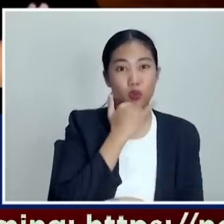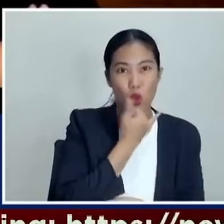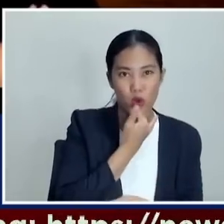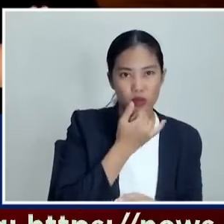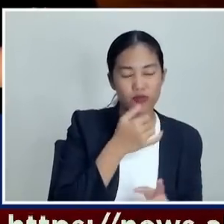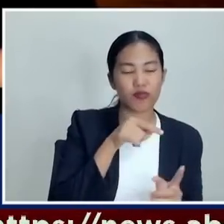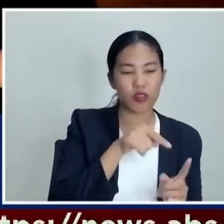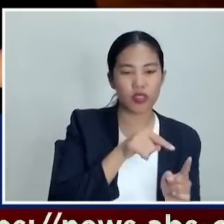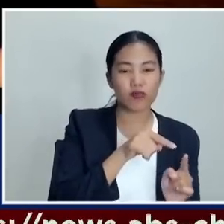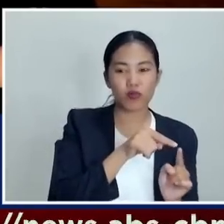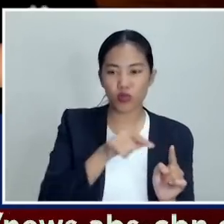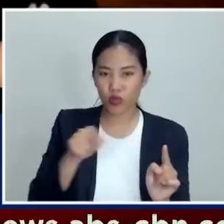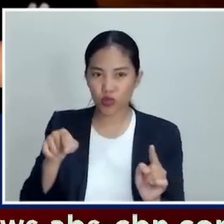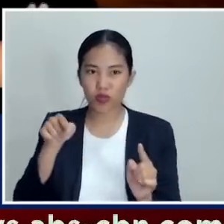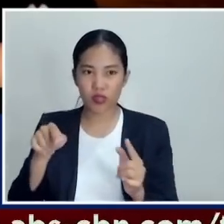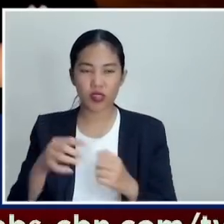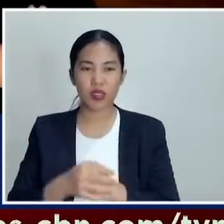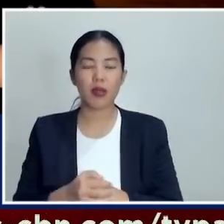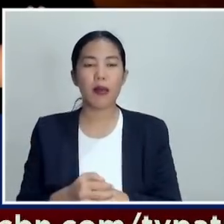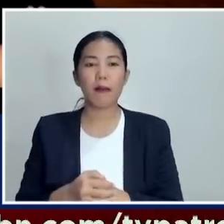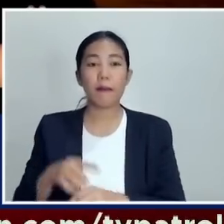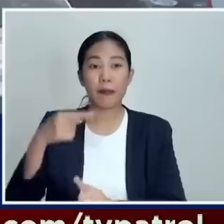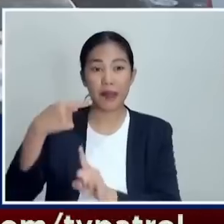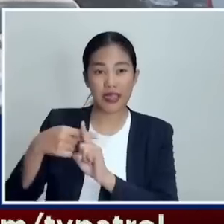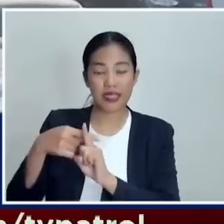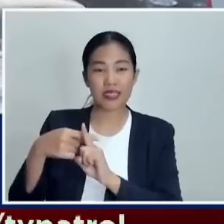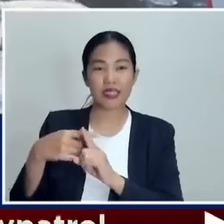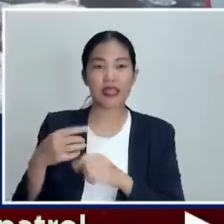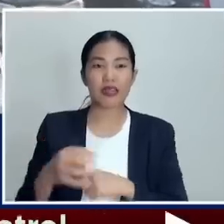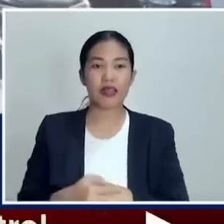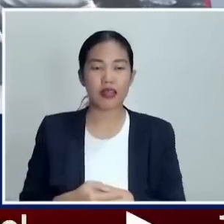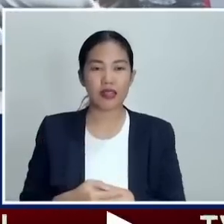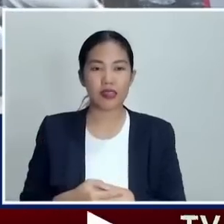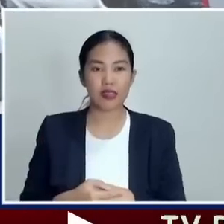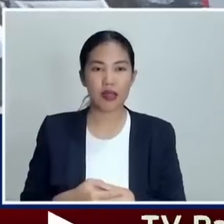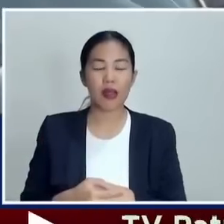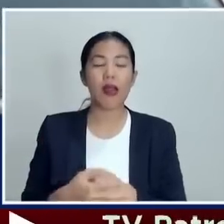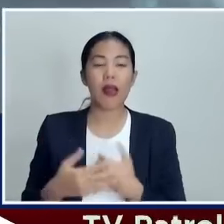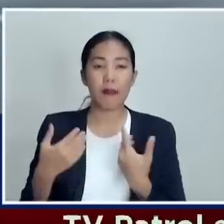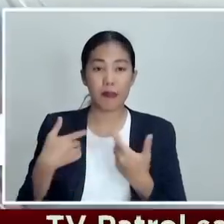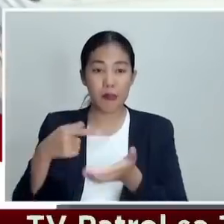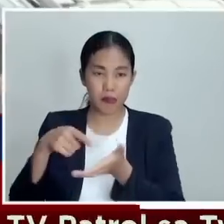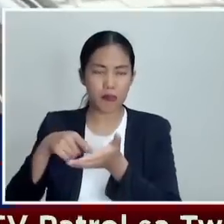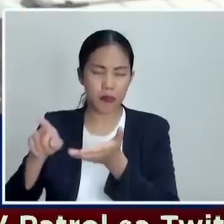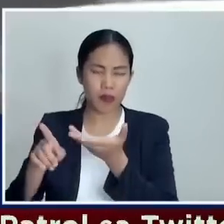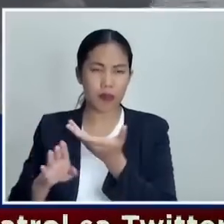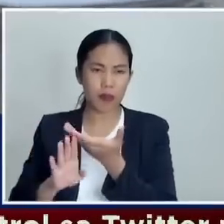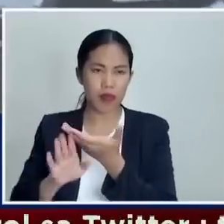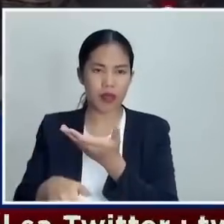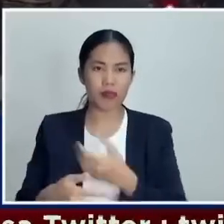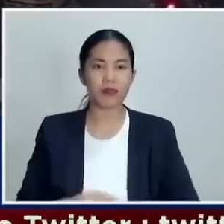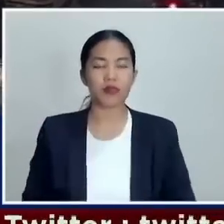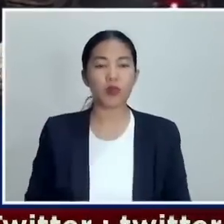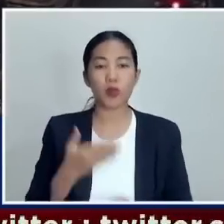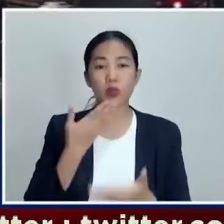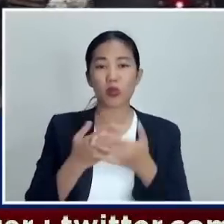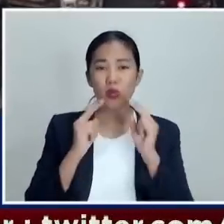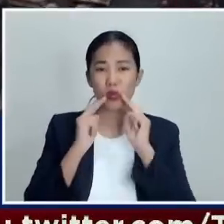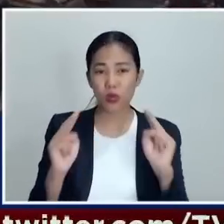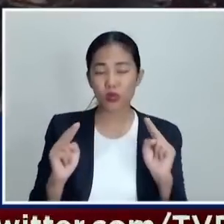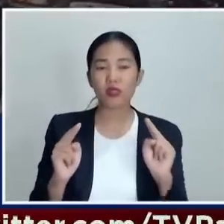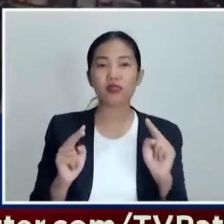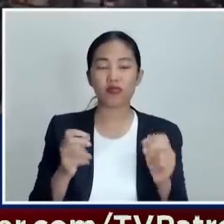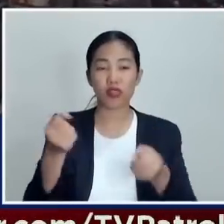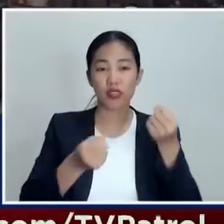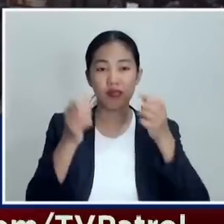bukod sa may penalty on the utility. Samantala, good news sa mga motorista dahil